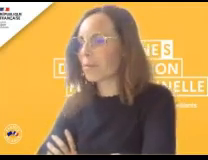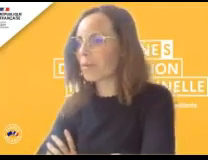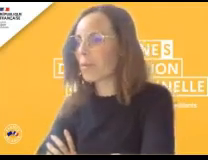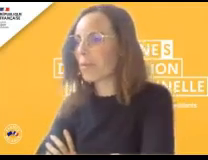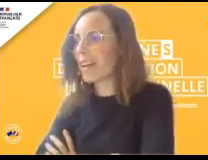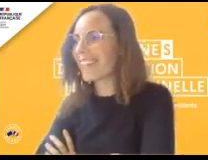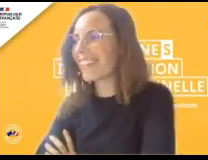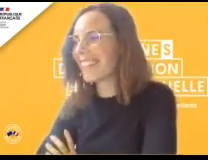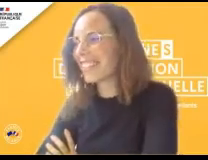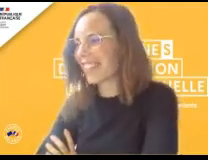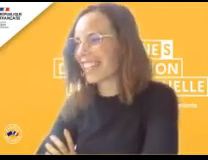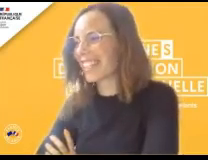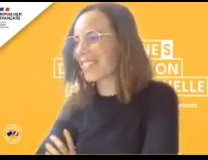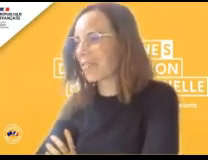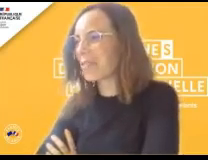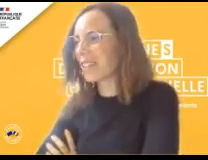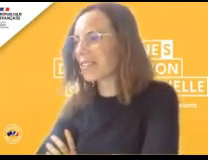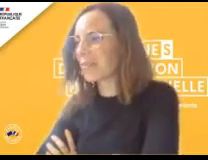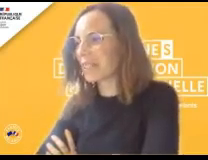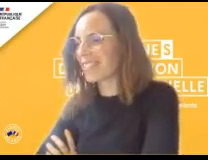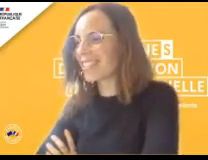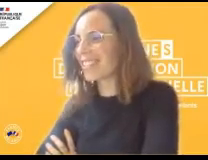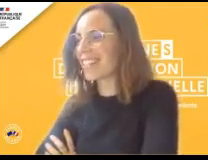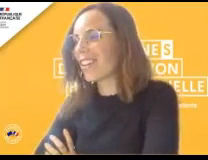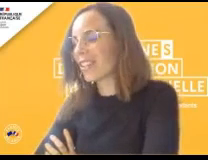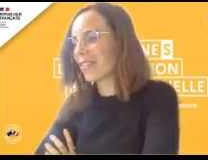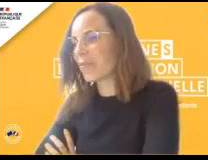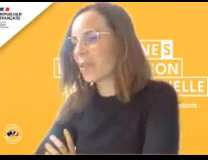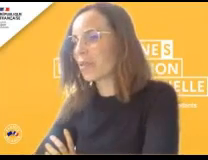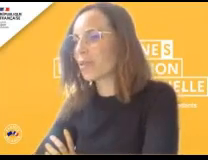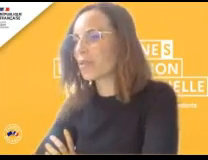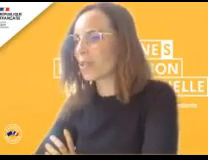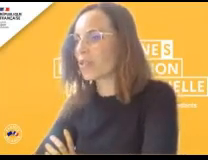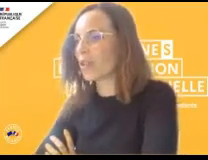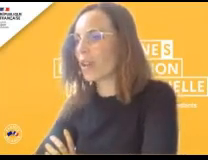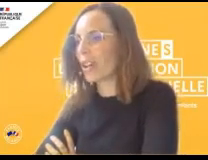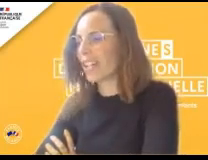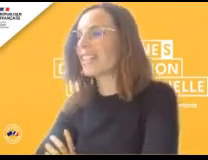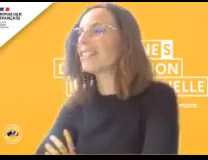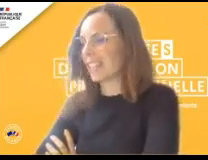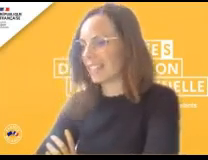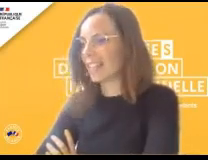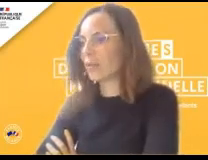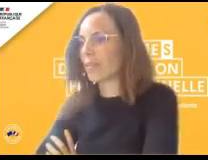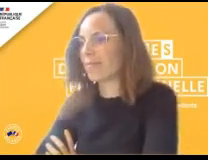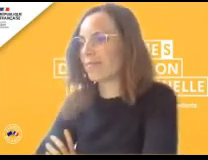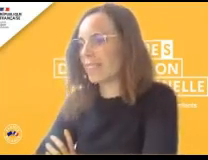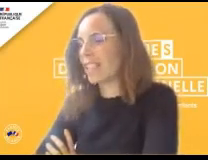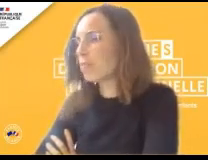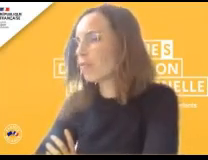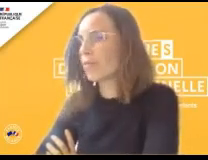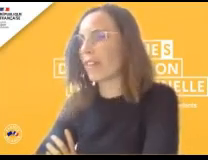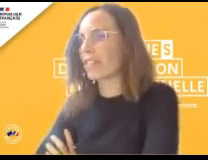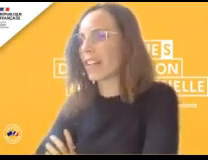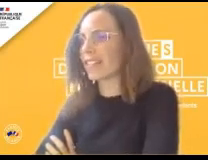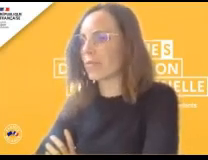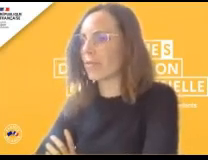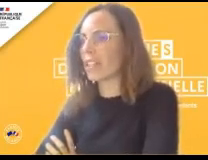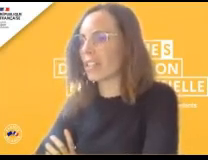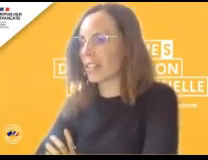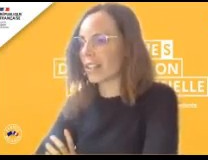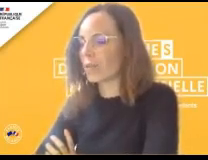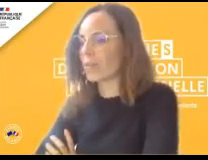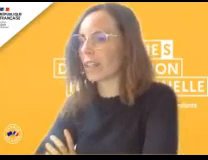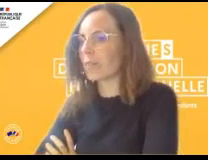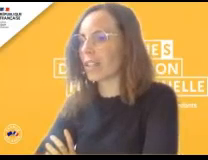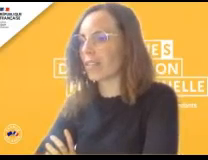remplace absolument pas une prestation de bilan de compétences. On est vraiment sur deux choses différentes. Exactement. Ouais. Et qui peuvent tout à fait